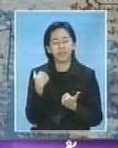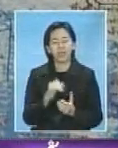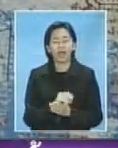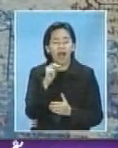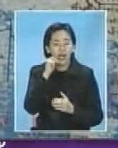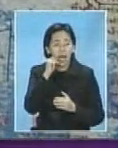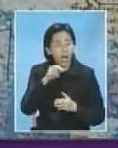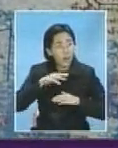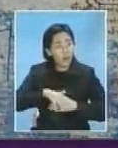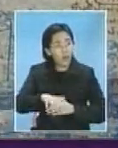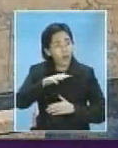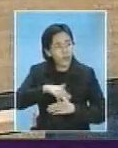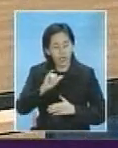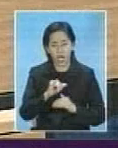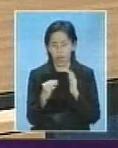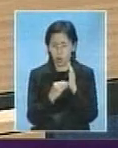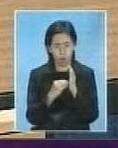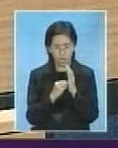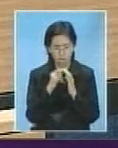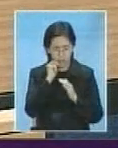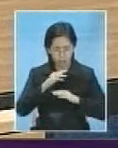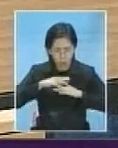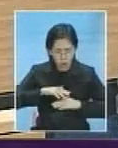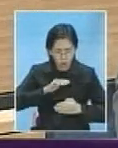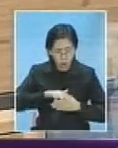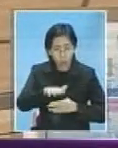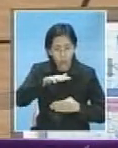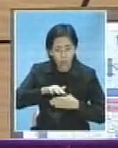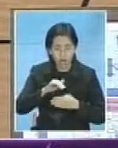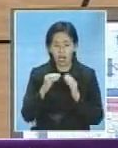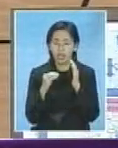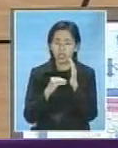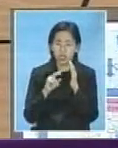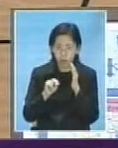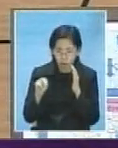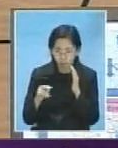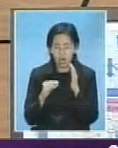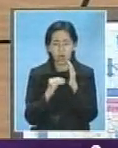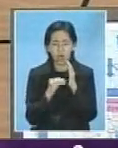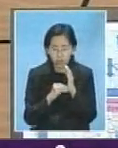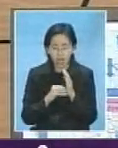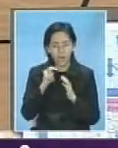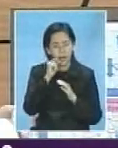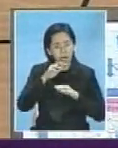ได้ผ่านเขตกรุงเทพมหานครหรือแม้แต่จังหวัดนนทบุรีซึ่งเป็นรอยต่อที่สำคัญ